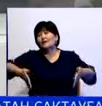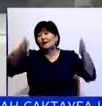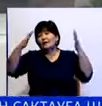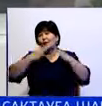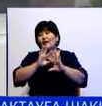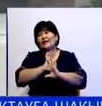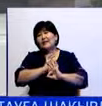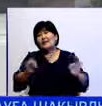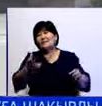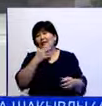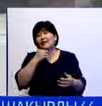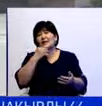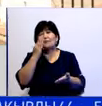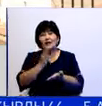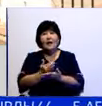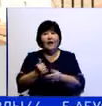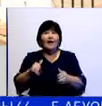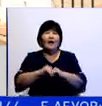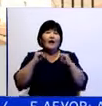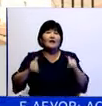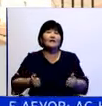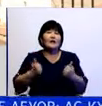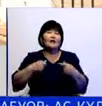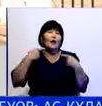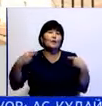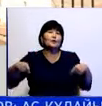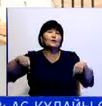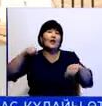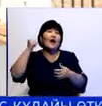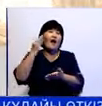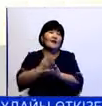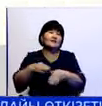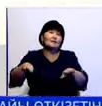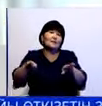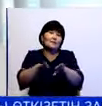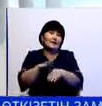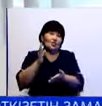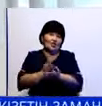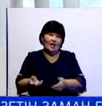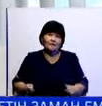көтеріп, керемет кейіп кенген. Қарқынды дамып, өзге елдердің астаналарымен иық тіресетін дәрежеге жетті.